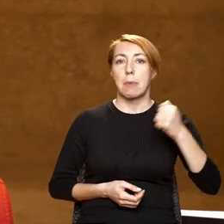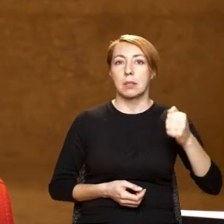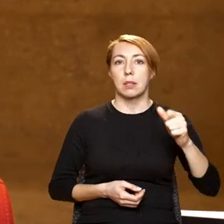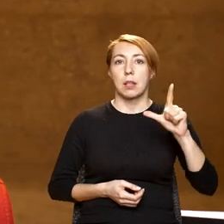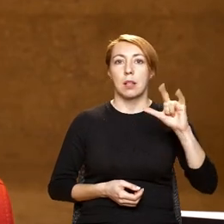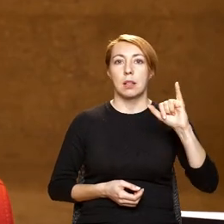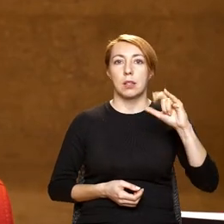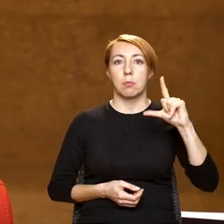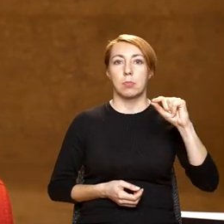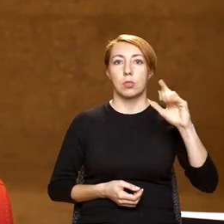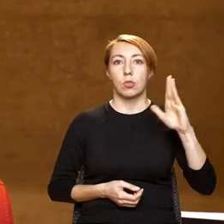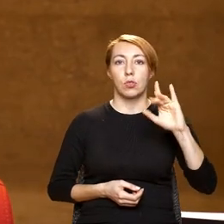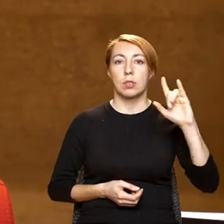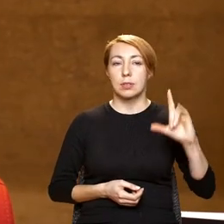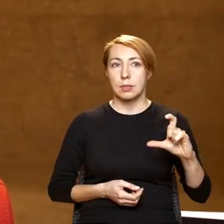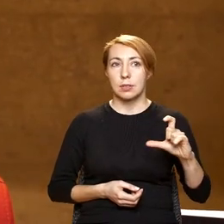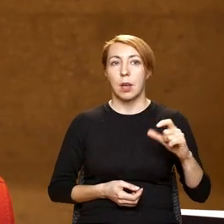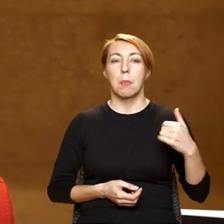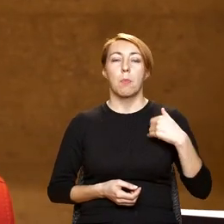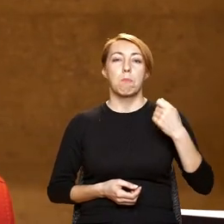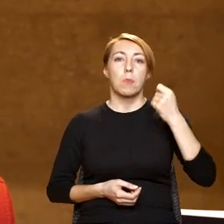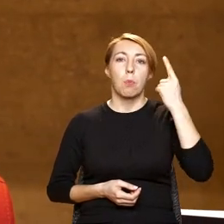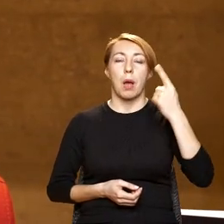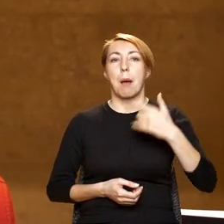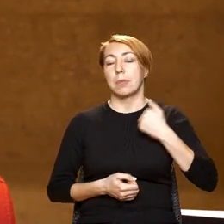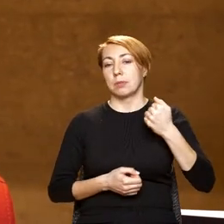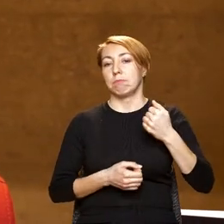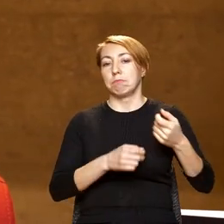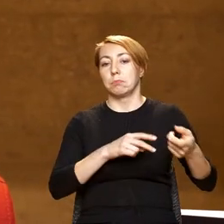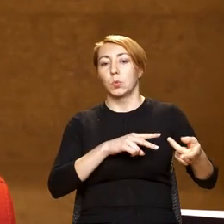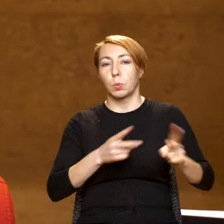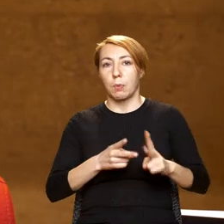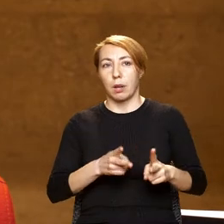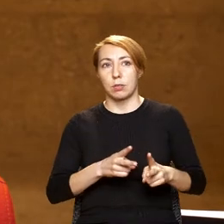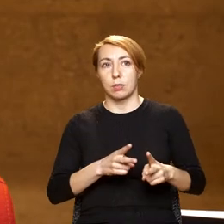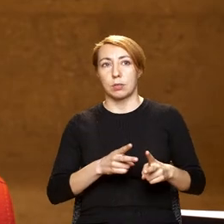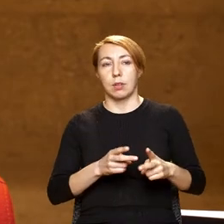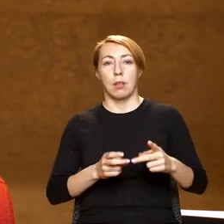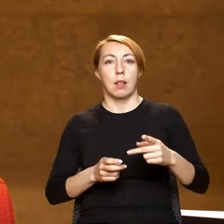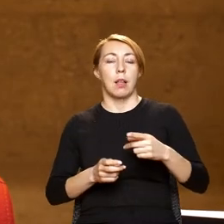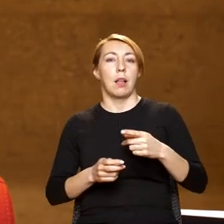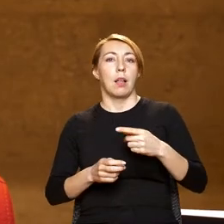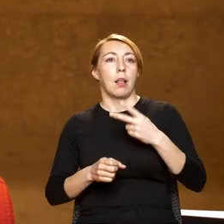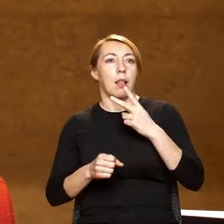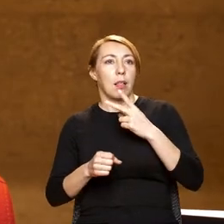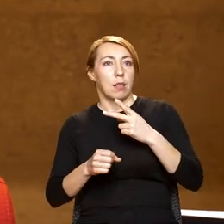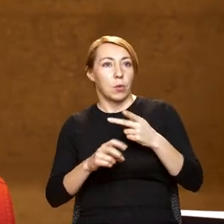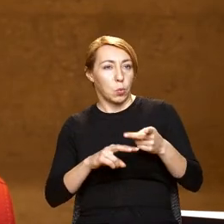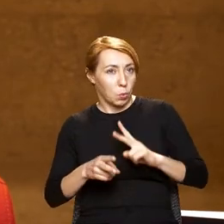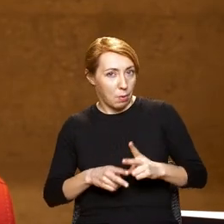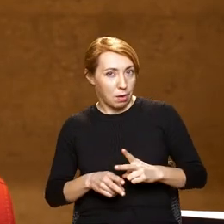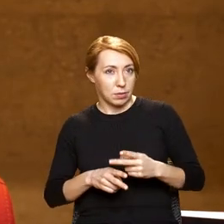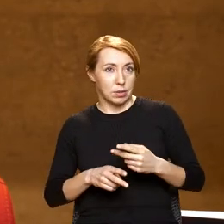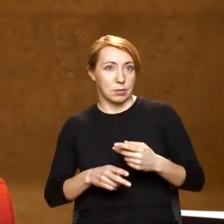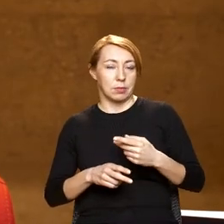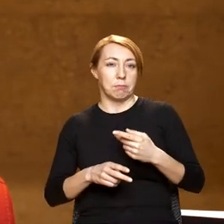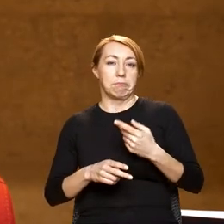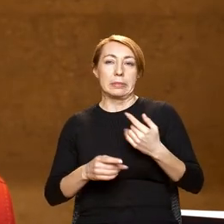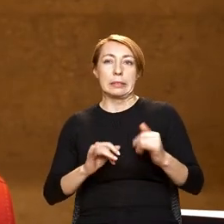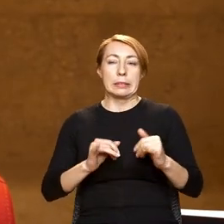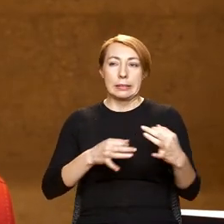Był właśnie taki pomysł, by tę książkę przetłumaczyć na japoński. Narazaliśmy się chwilę, no i oczywiście padło na